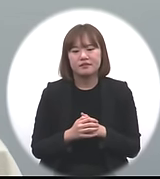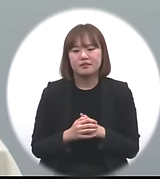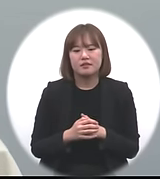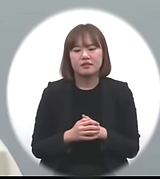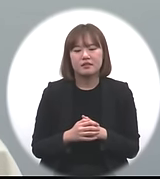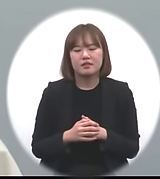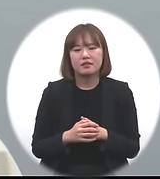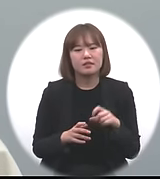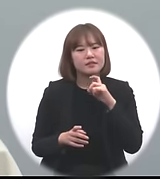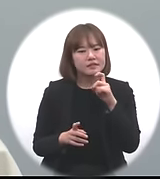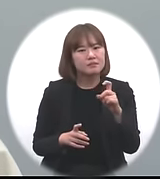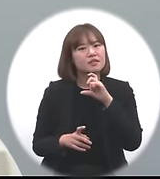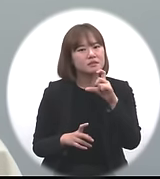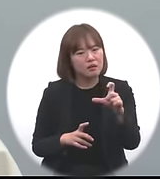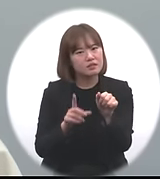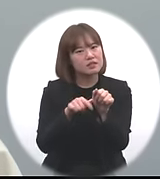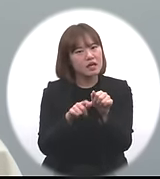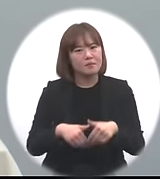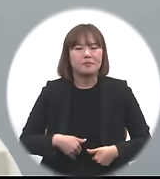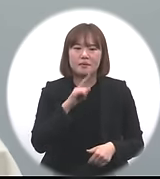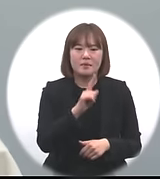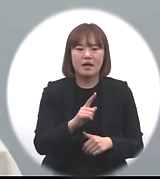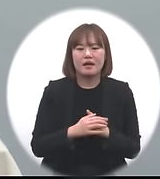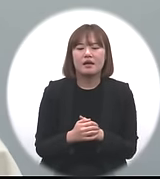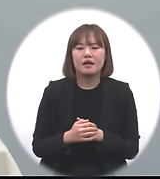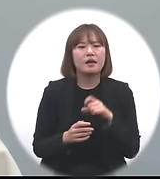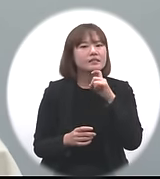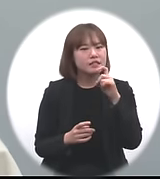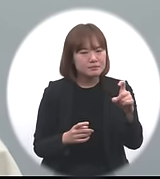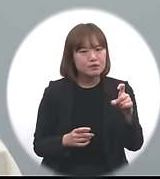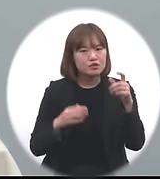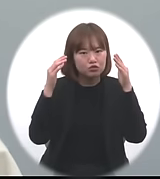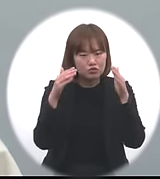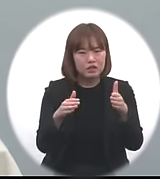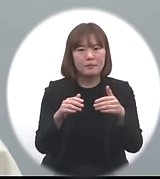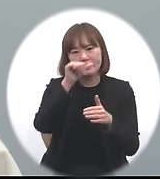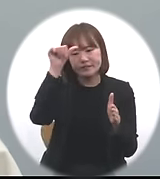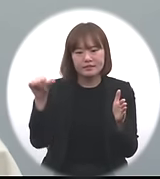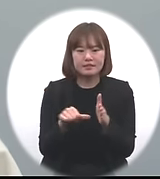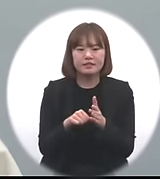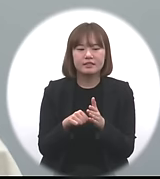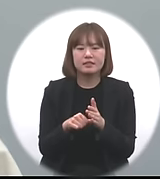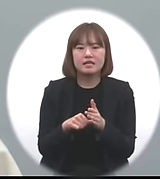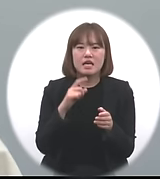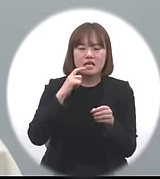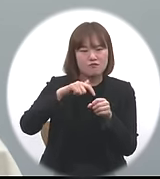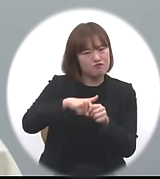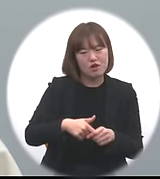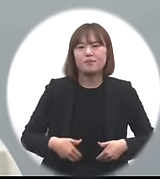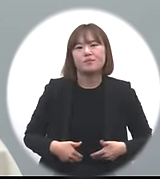사람도 있어요. 숙달되시면 대략적으로 한 10분에서 15분쯤 걸린답니다. 하루에 10분을 투자하면